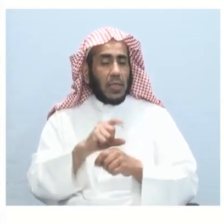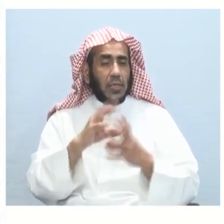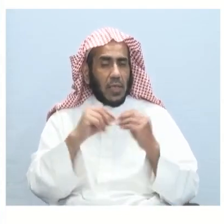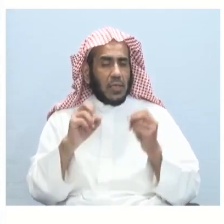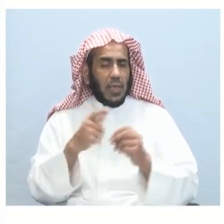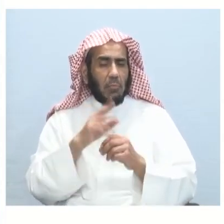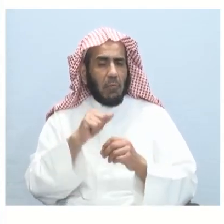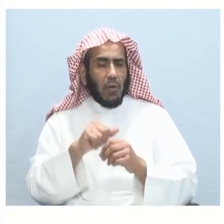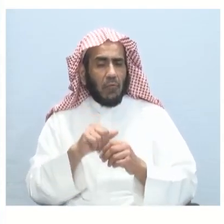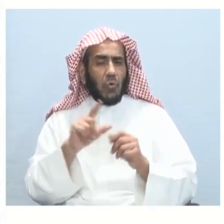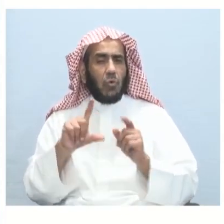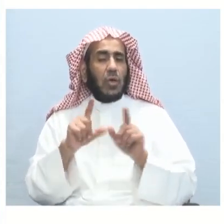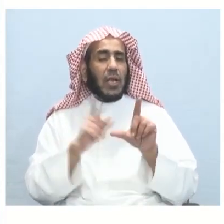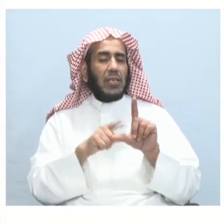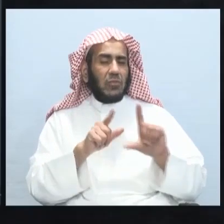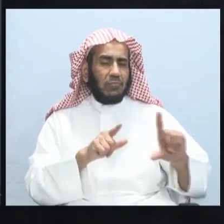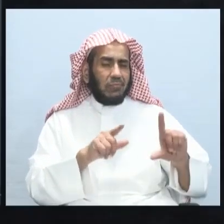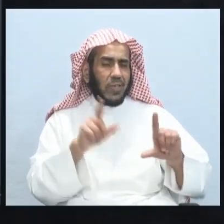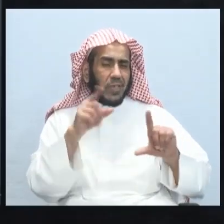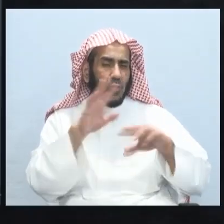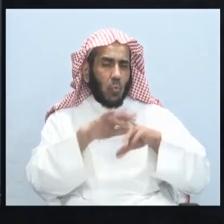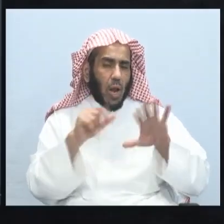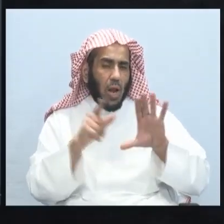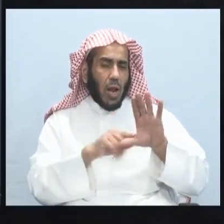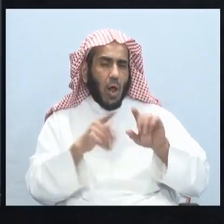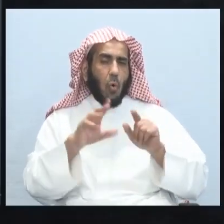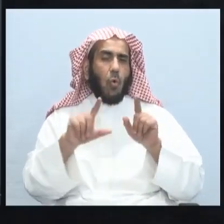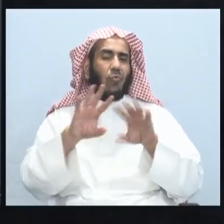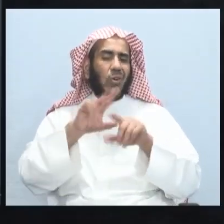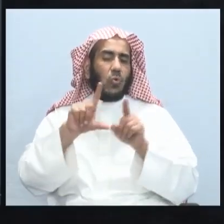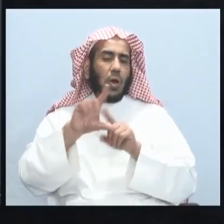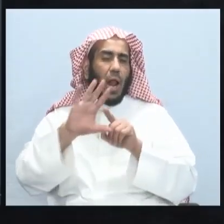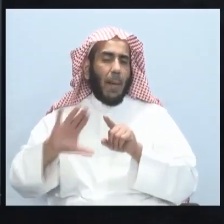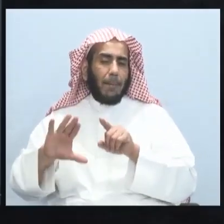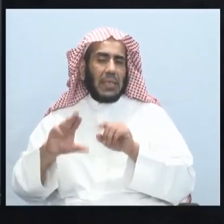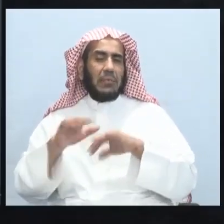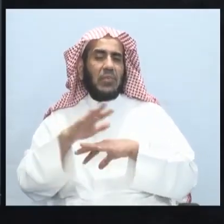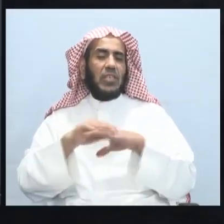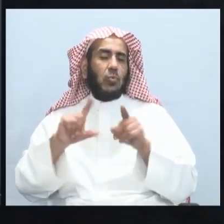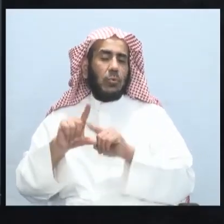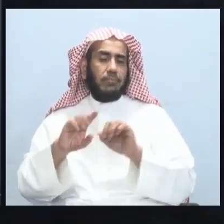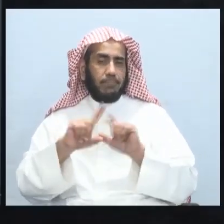اما في الركن الايسر السفلي من الجدول او في الركن الايمن السفلي